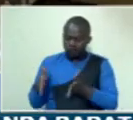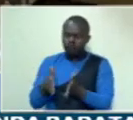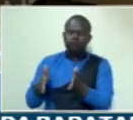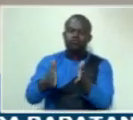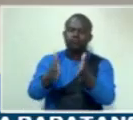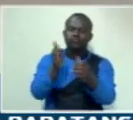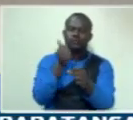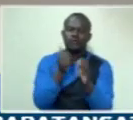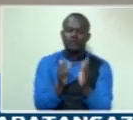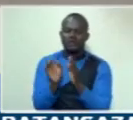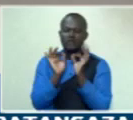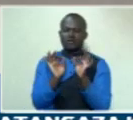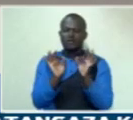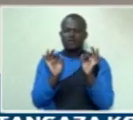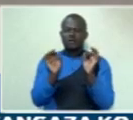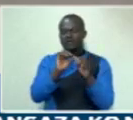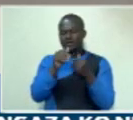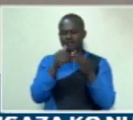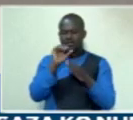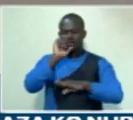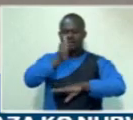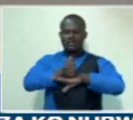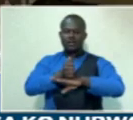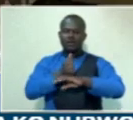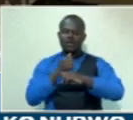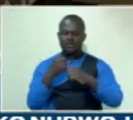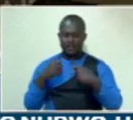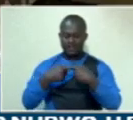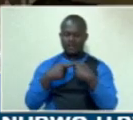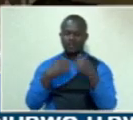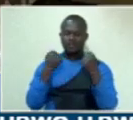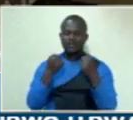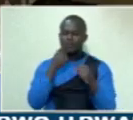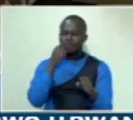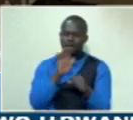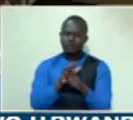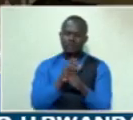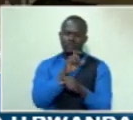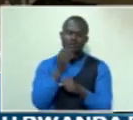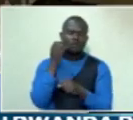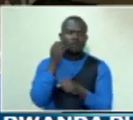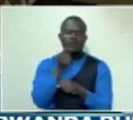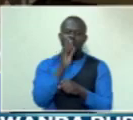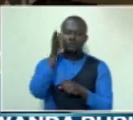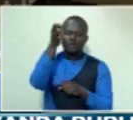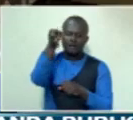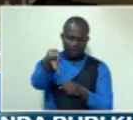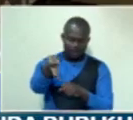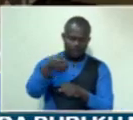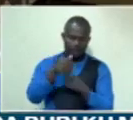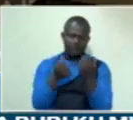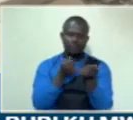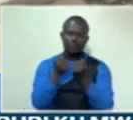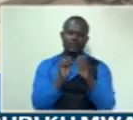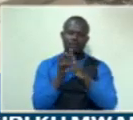rutunganye meze neza ibisigaye n'ugushyiraho ibyuma uko batwijeje nuko mu kwezi gutaha icyo gihe noneho imodoka